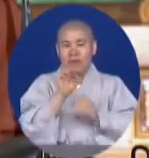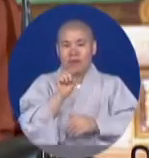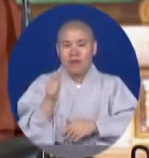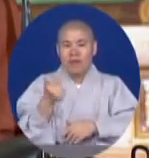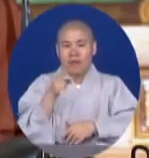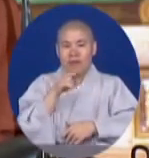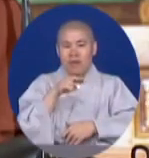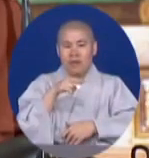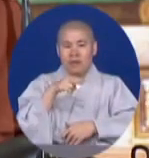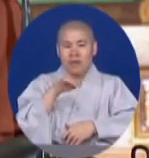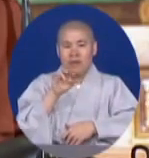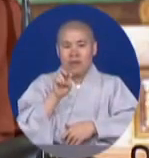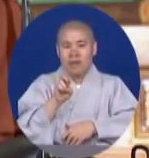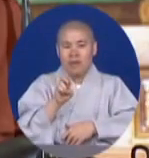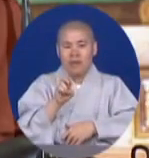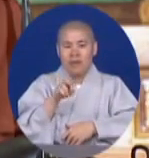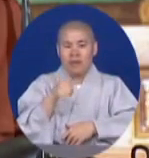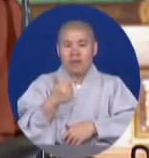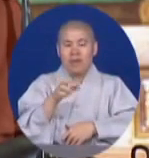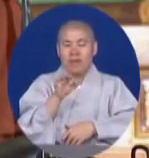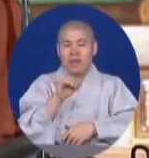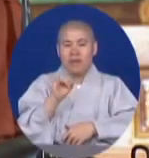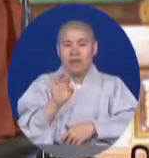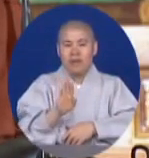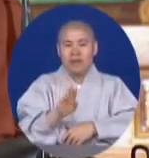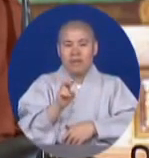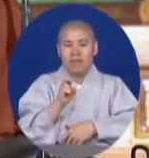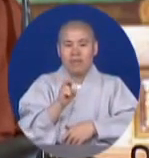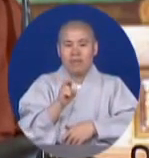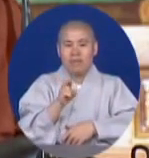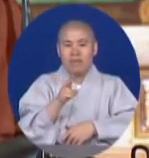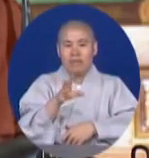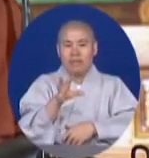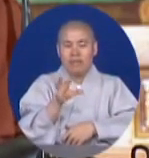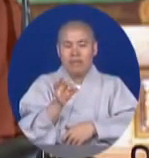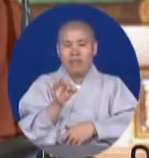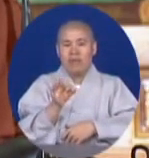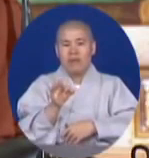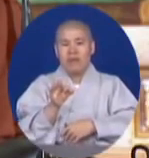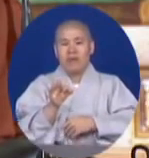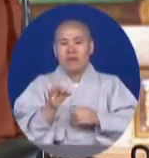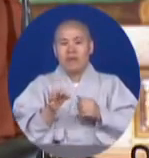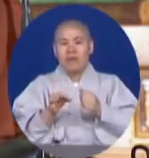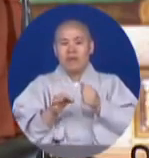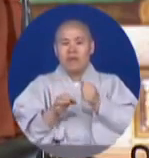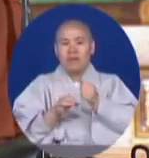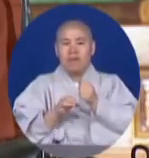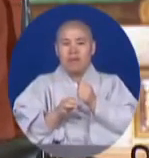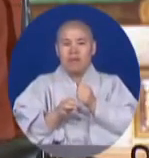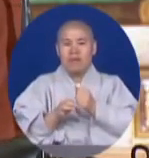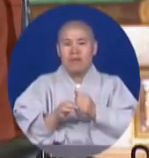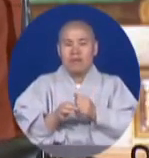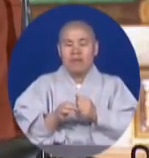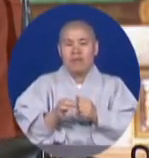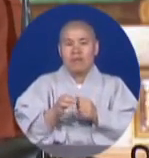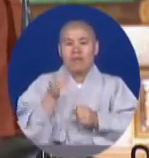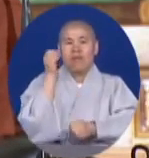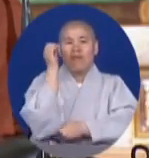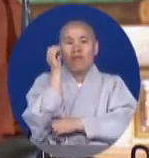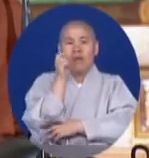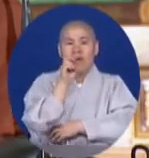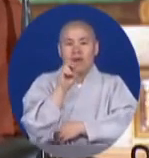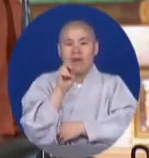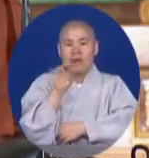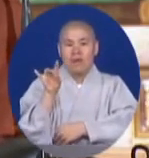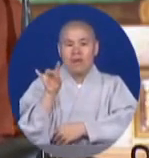안신인명이라는 말이 나오는데 편안한 자 몸신자 세울 입자 목숨명자 그 말이 나오는데 이 안신인명이라는 말이 본래 맹자에 나오는